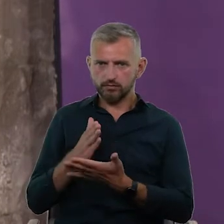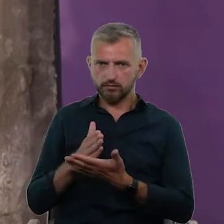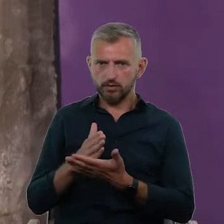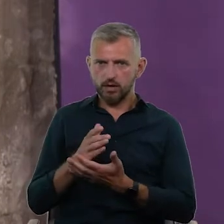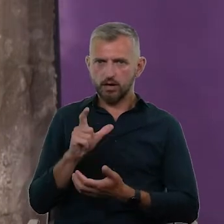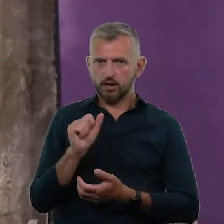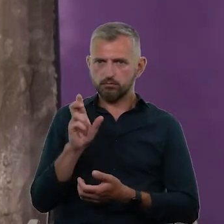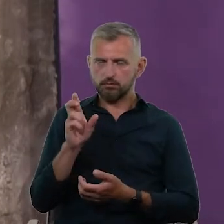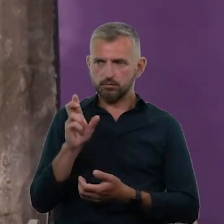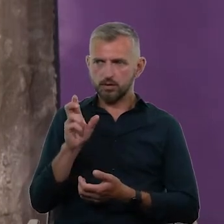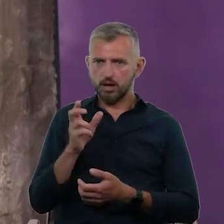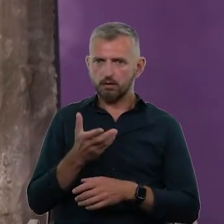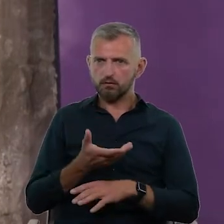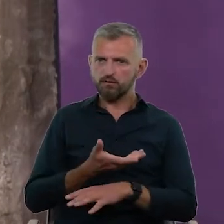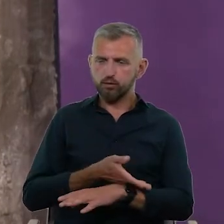хаб.